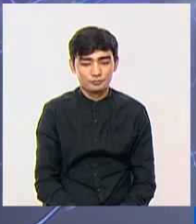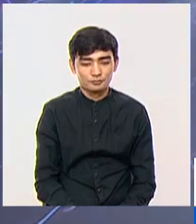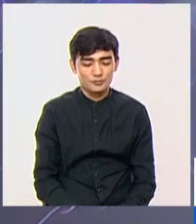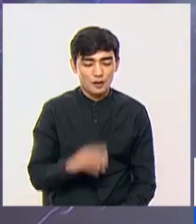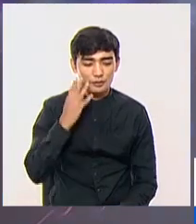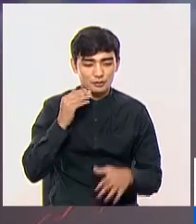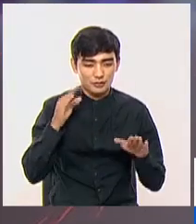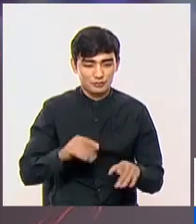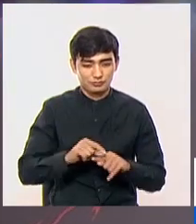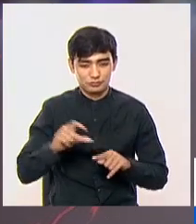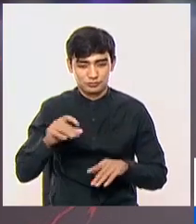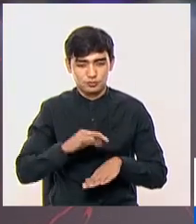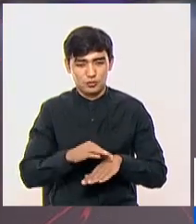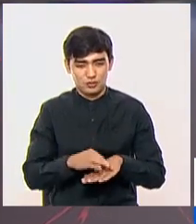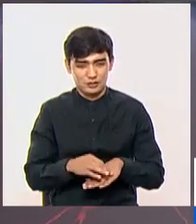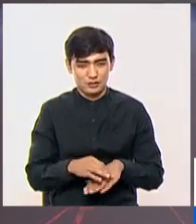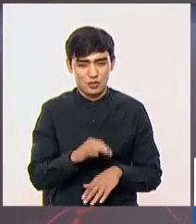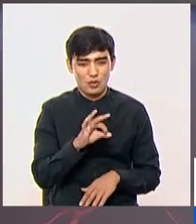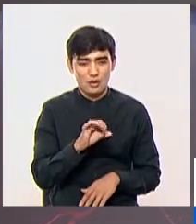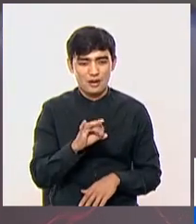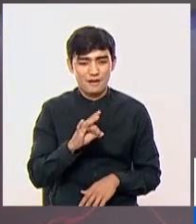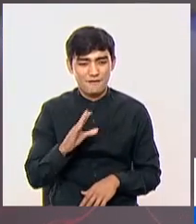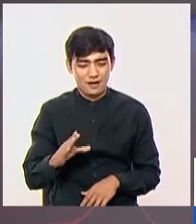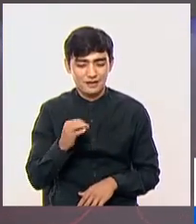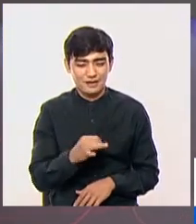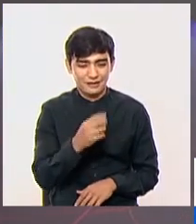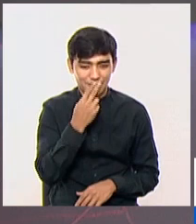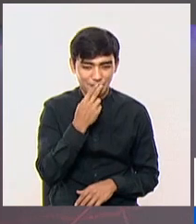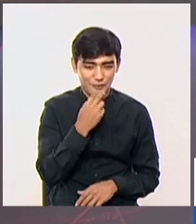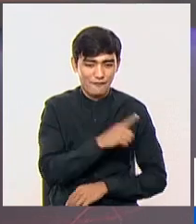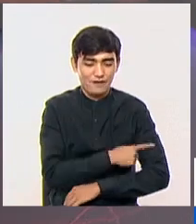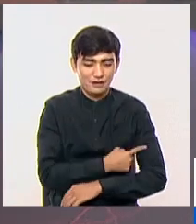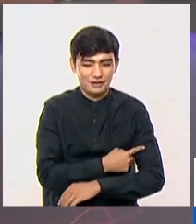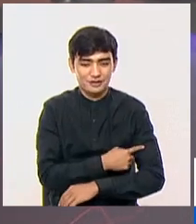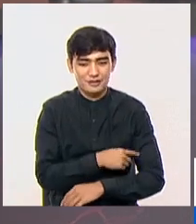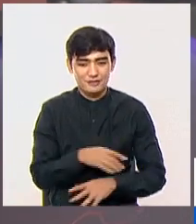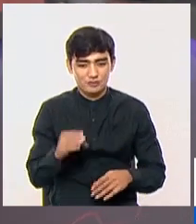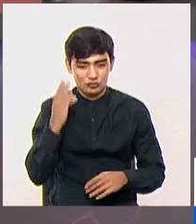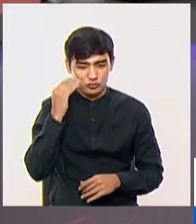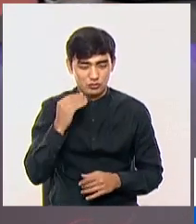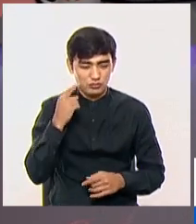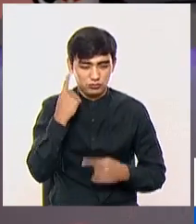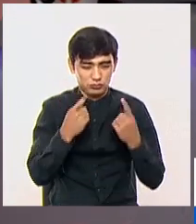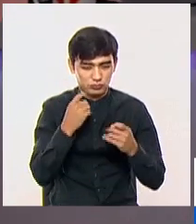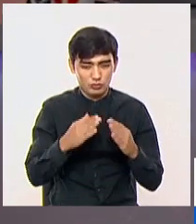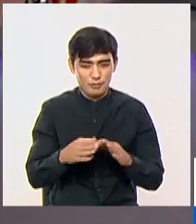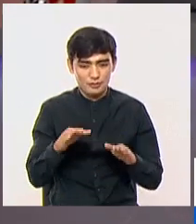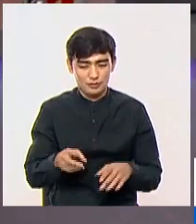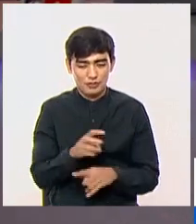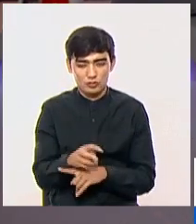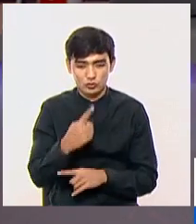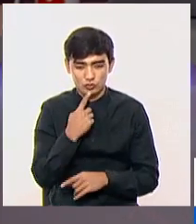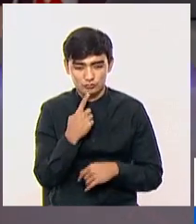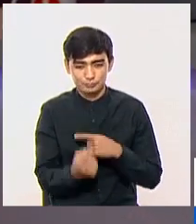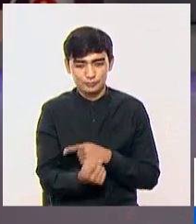В Алматы всплеск заболеваемости ОРВИ и гриппом. Врачи в поликлиниках перегружены количеством вызовов на дом. Сложная